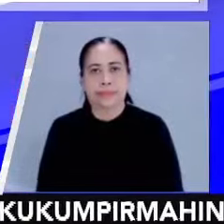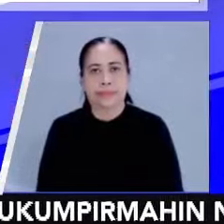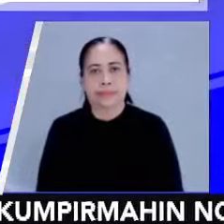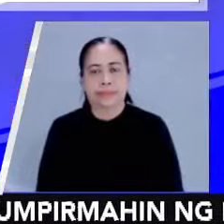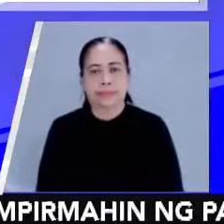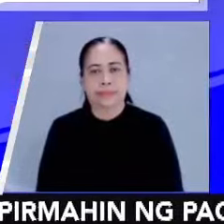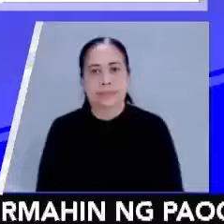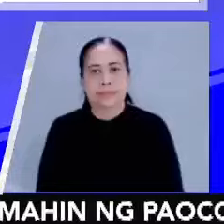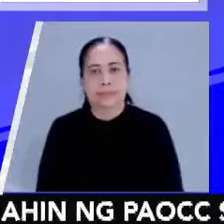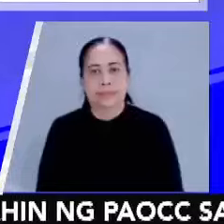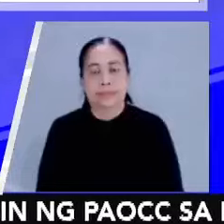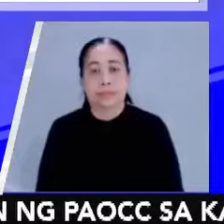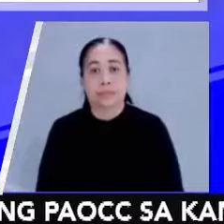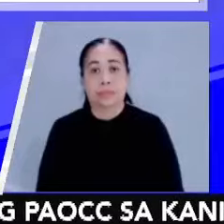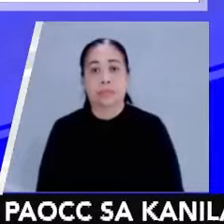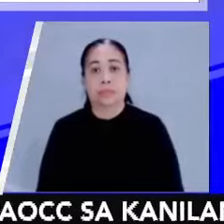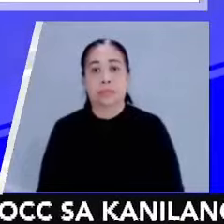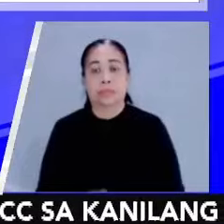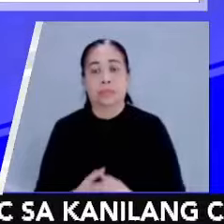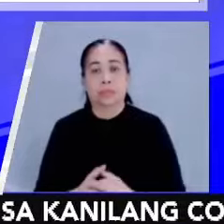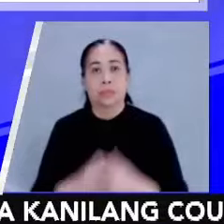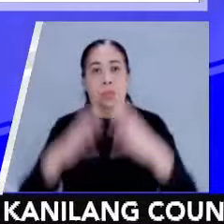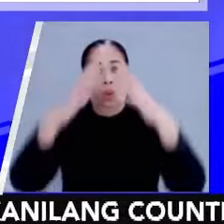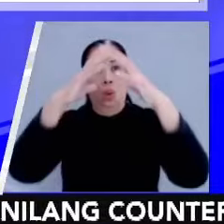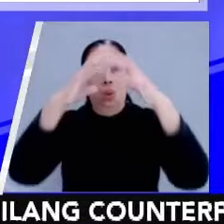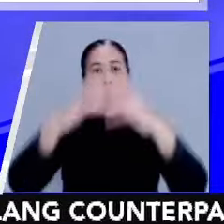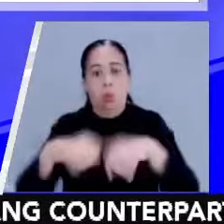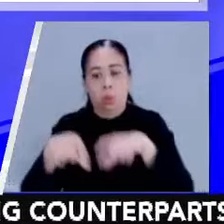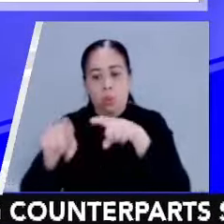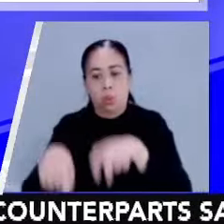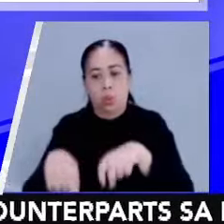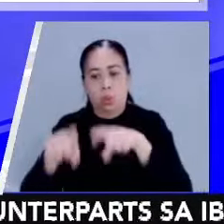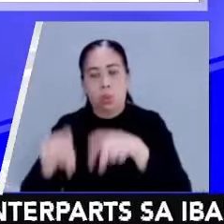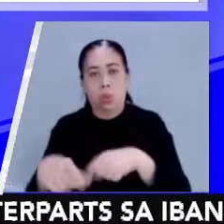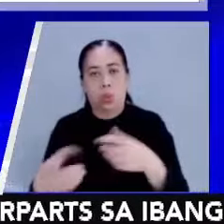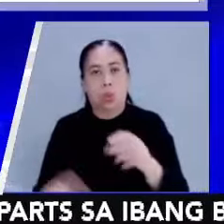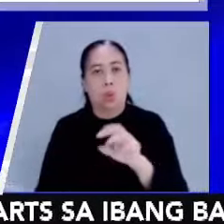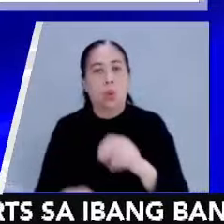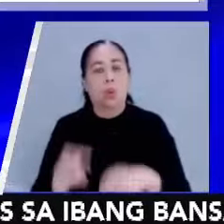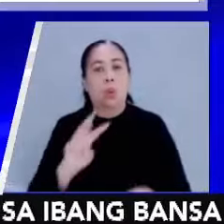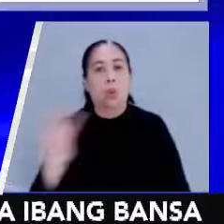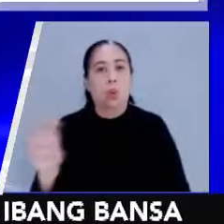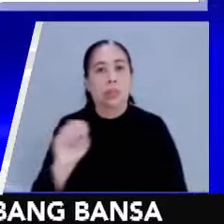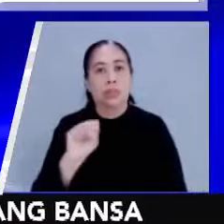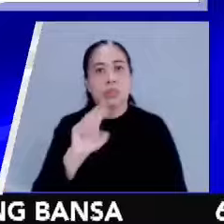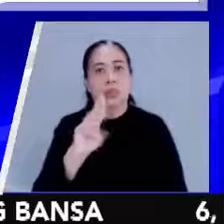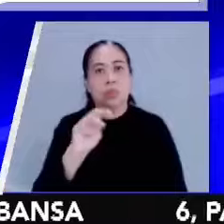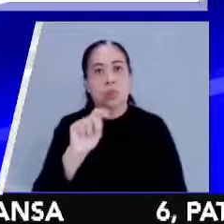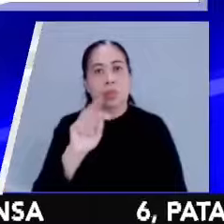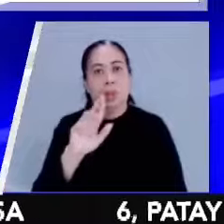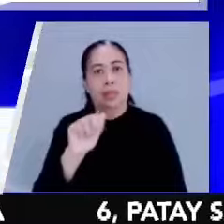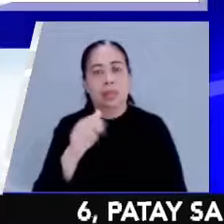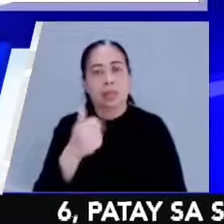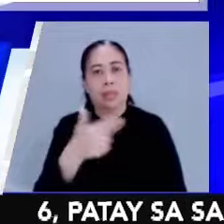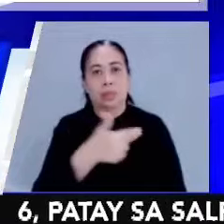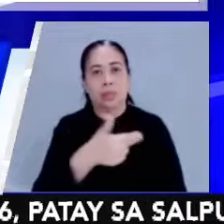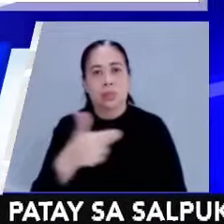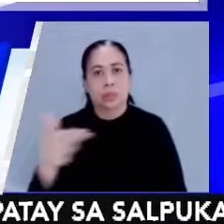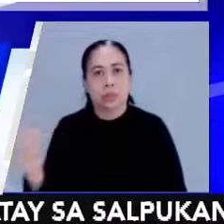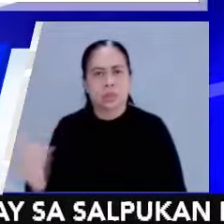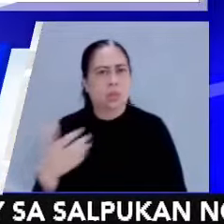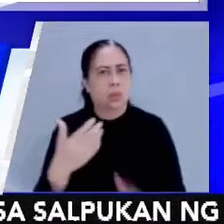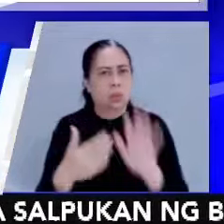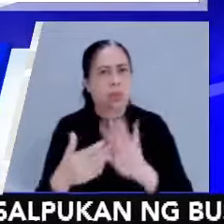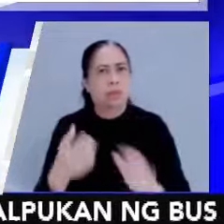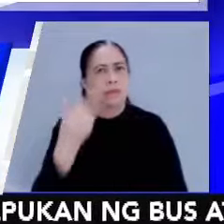Gumuho ang isang ilegal na minahan ng ginto sa West Sumatra Province sa Indonesia. Hindi bababa sa 15 ang patay, 3